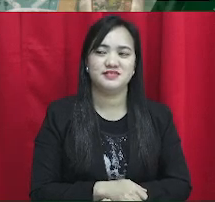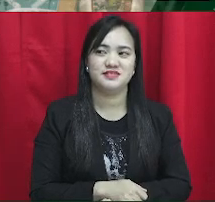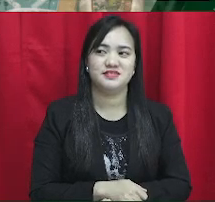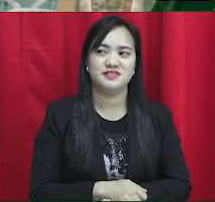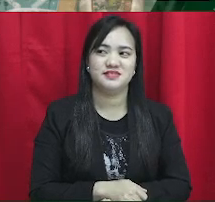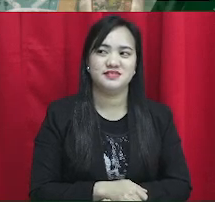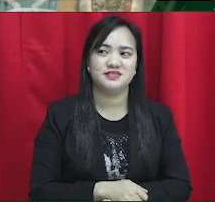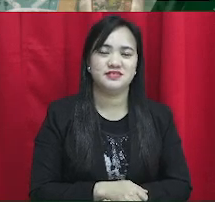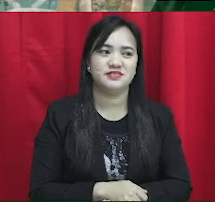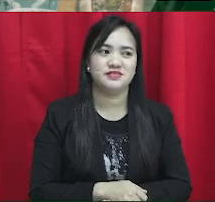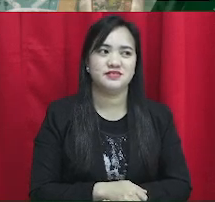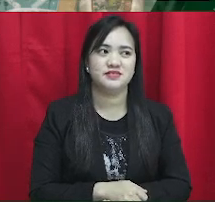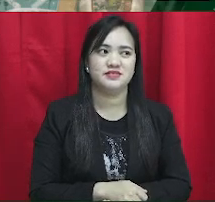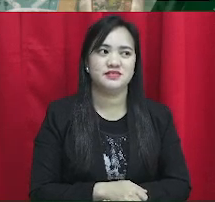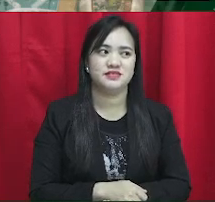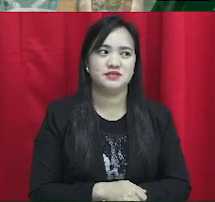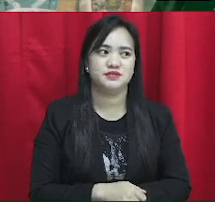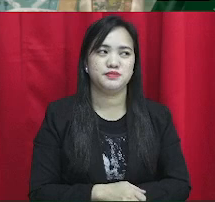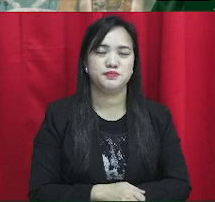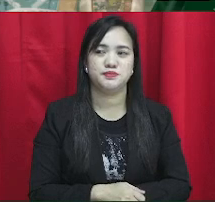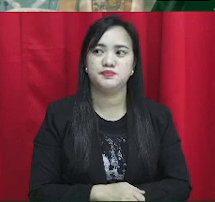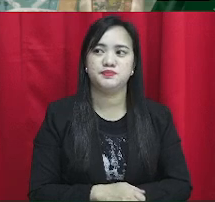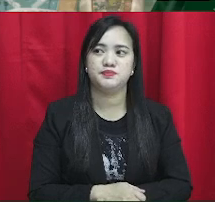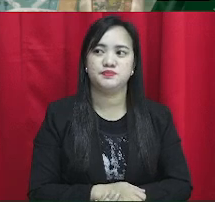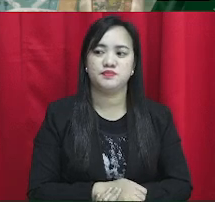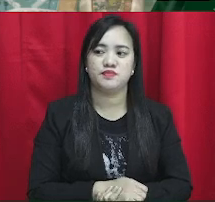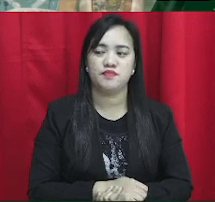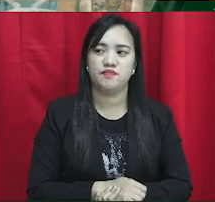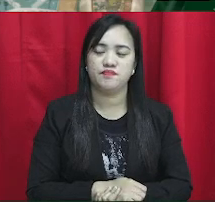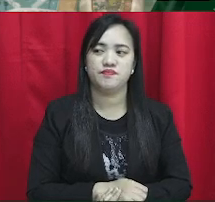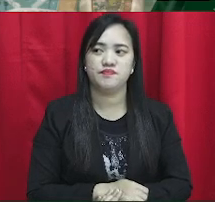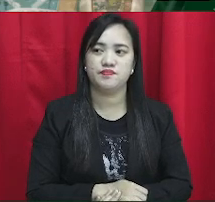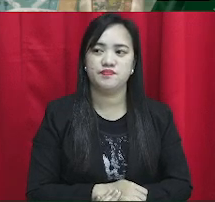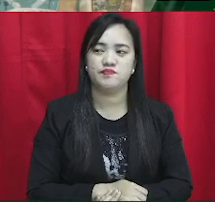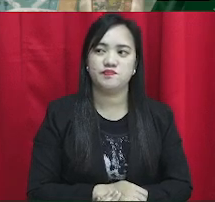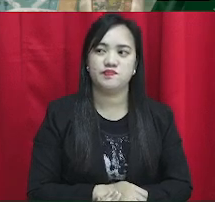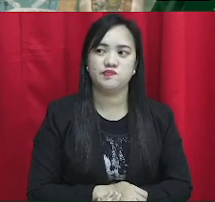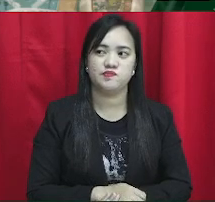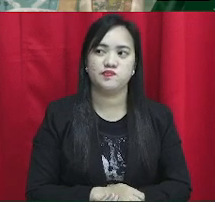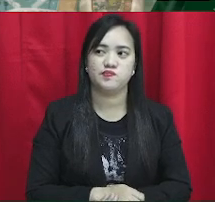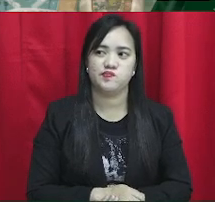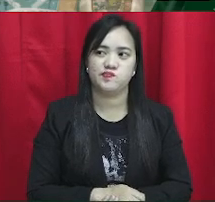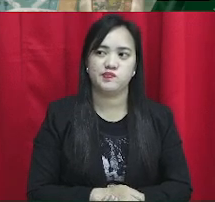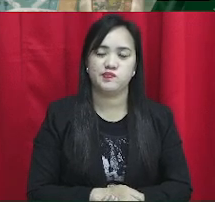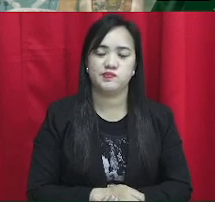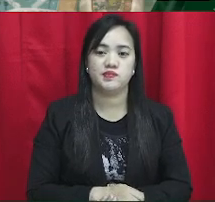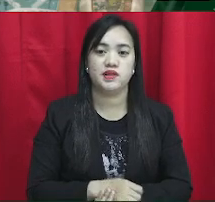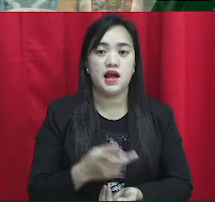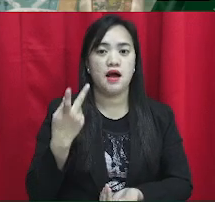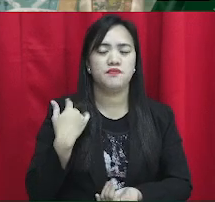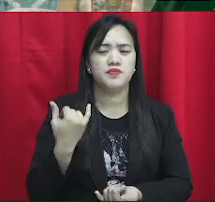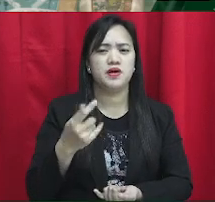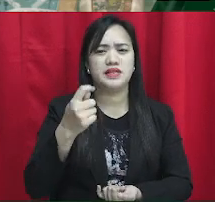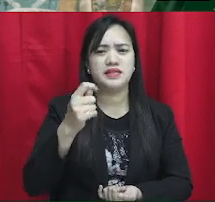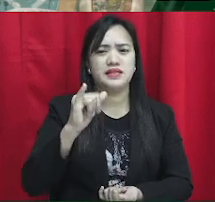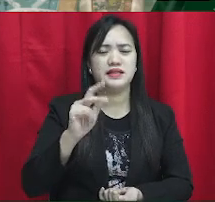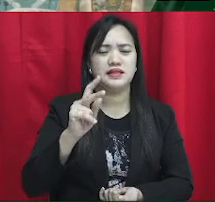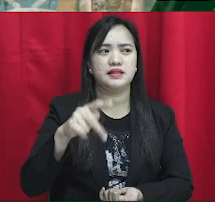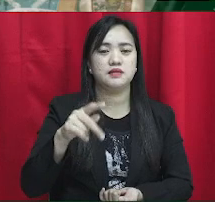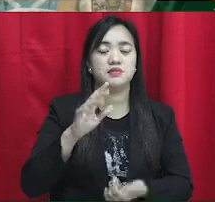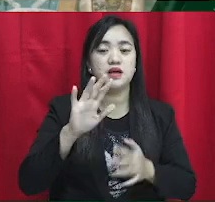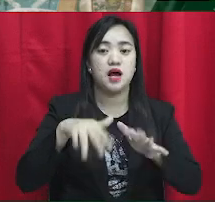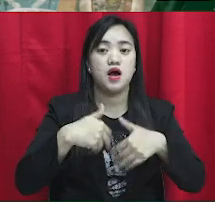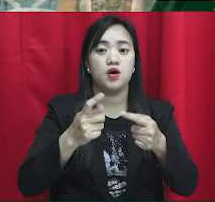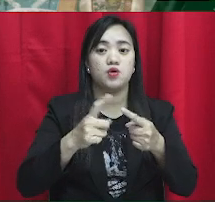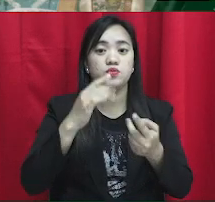kung meron pa po kayong join mga us dito po sa conversation tips po natin. Oo, yeah. Mga tips na dapat nating iwasan ngayong yeah Pasko. What to avoid, yeah.